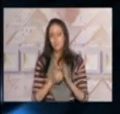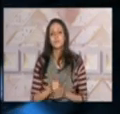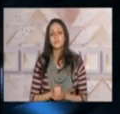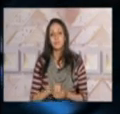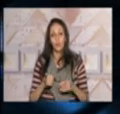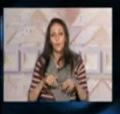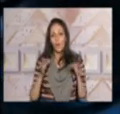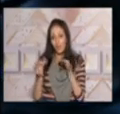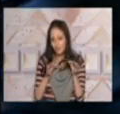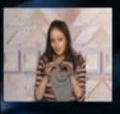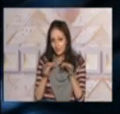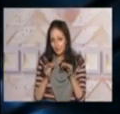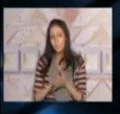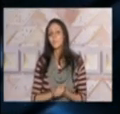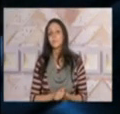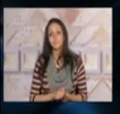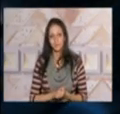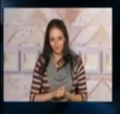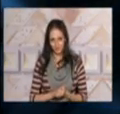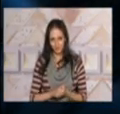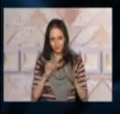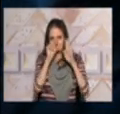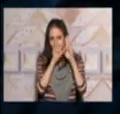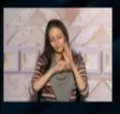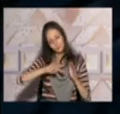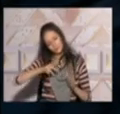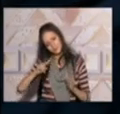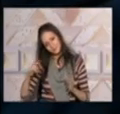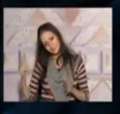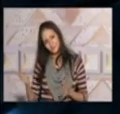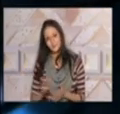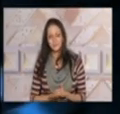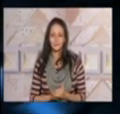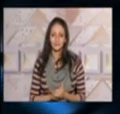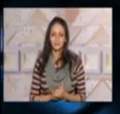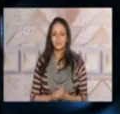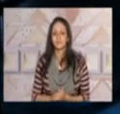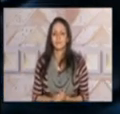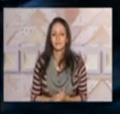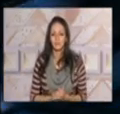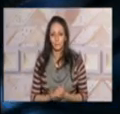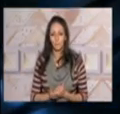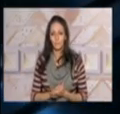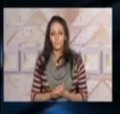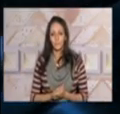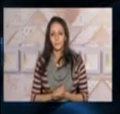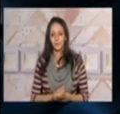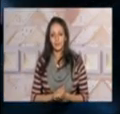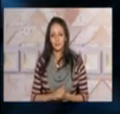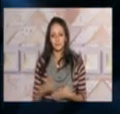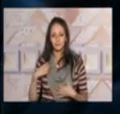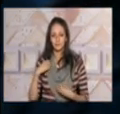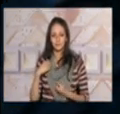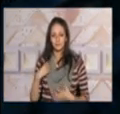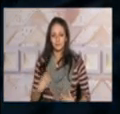المركز الثالث. بالظبط كده. فيعني في فئات ثانيه حضرتك هتوضحها لنا يعني كانت اقل شهره في الاعلام عنها يعني. ده